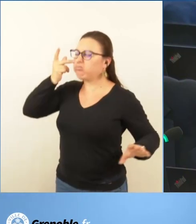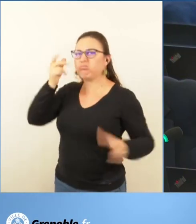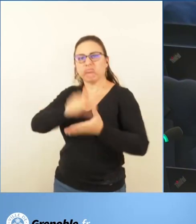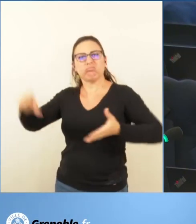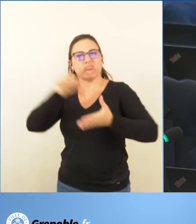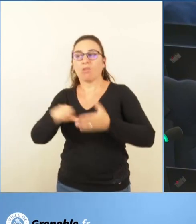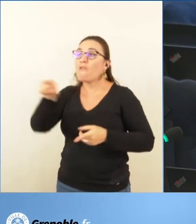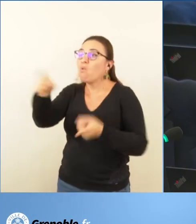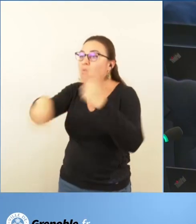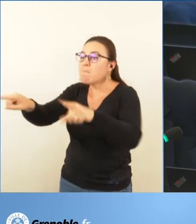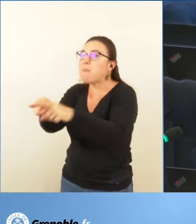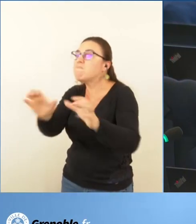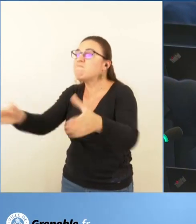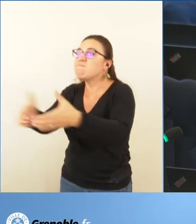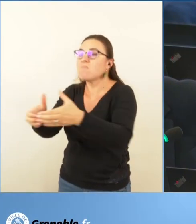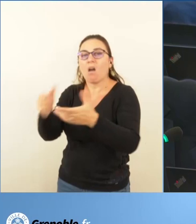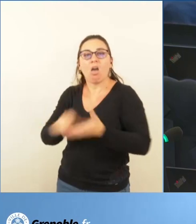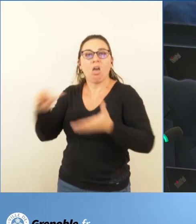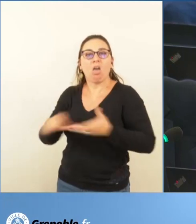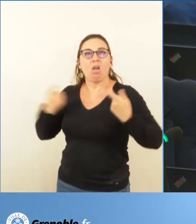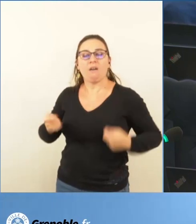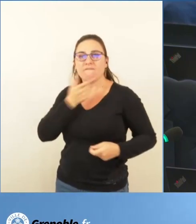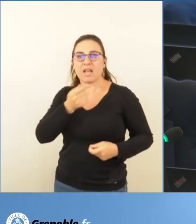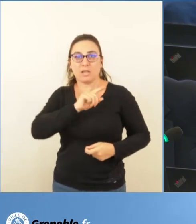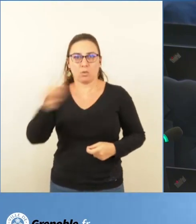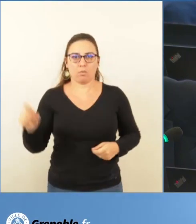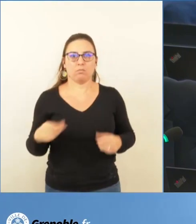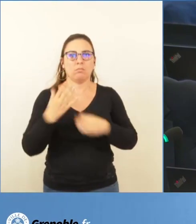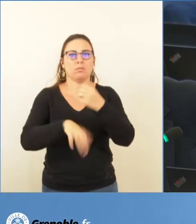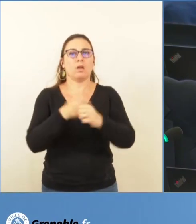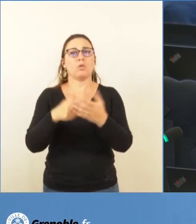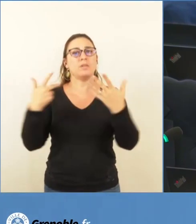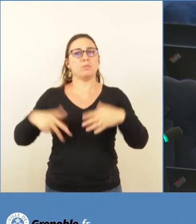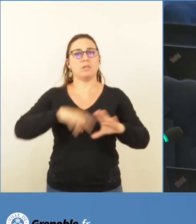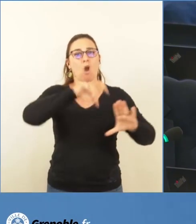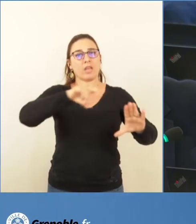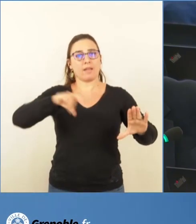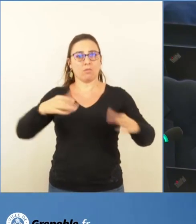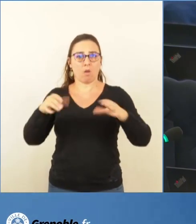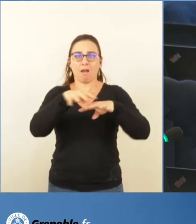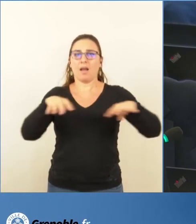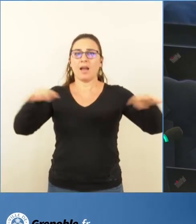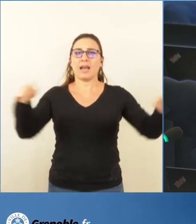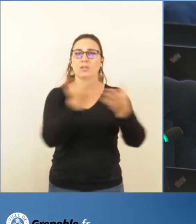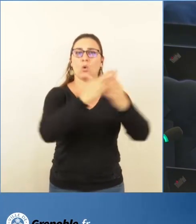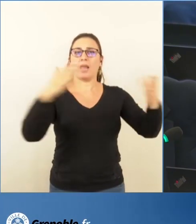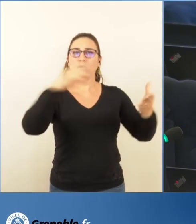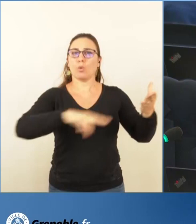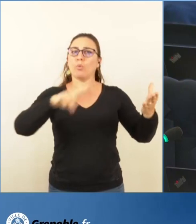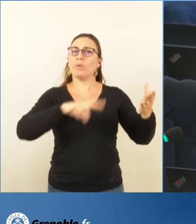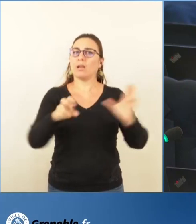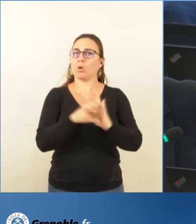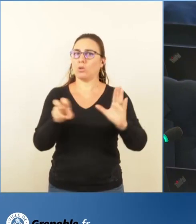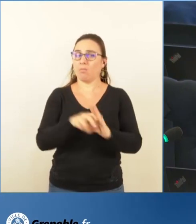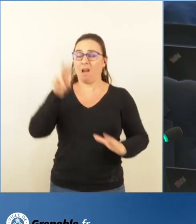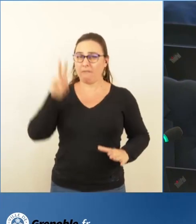et les vôtres déjà en 2018 une grande enquête confirmée que le réseau de lecture publique de Grenoble était confronté